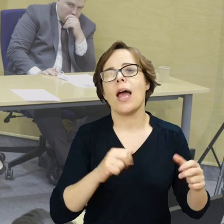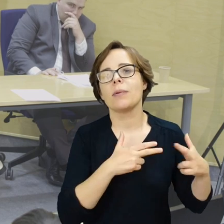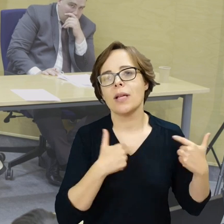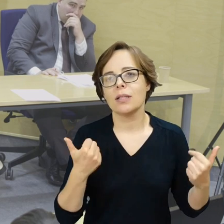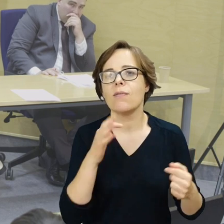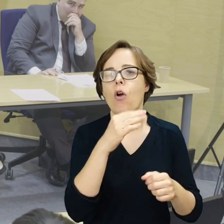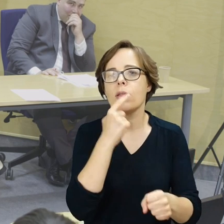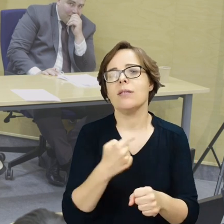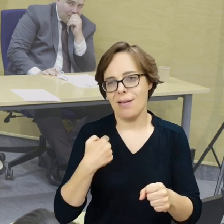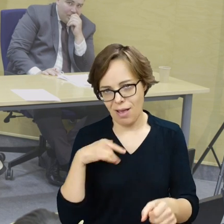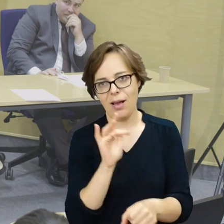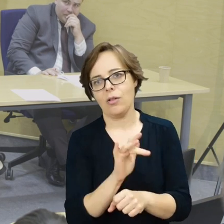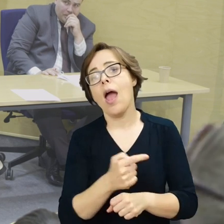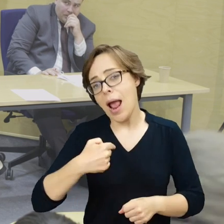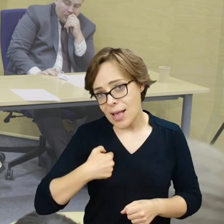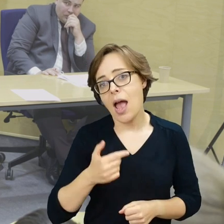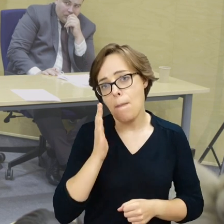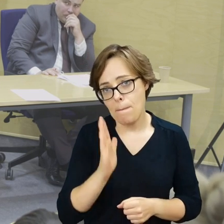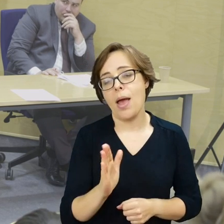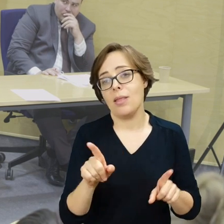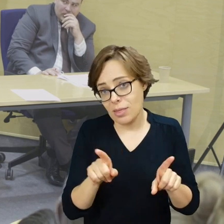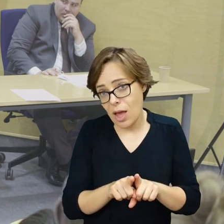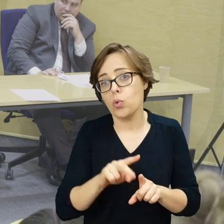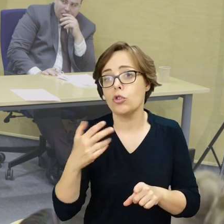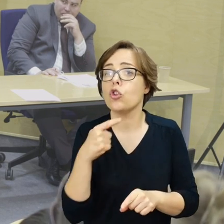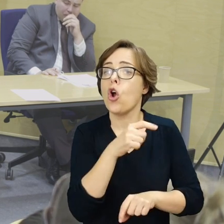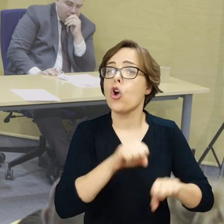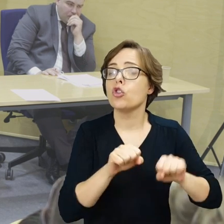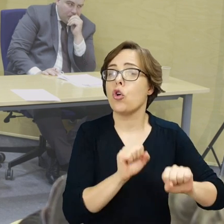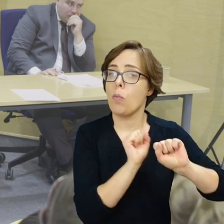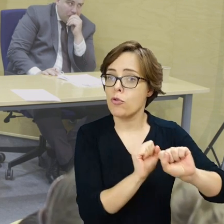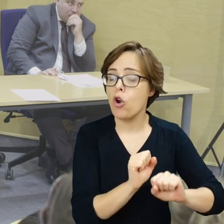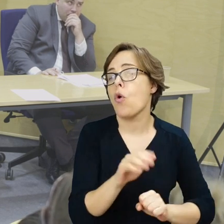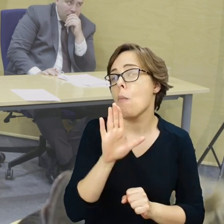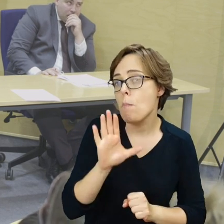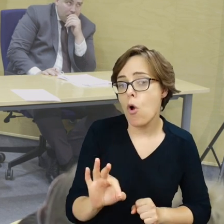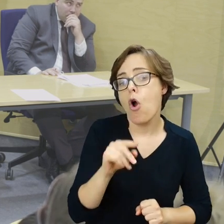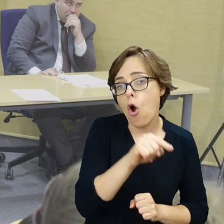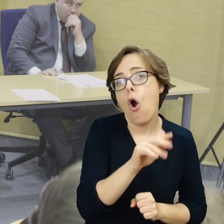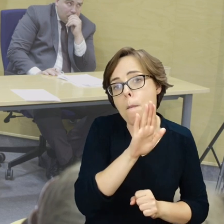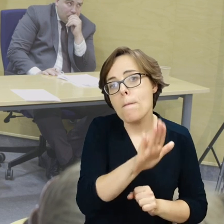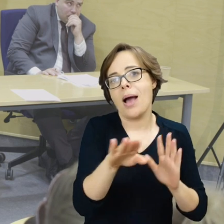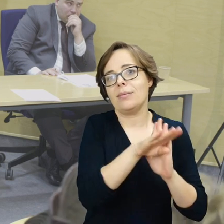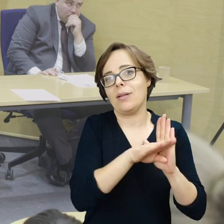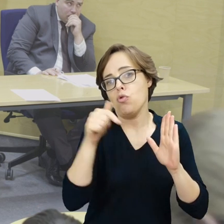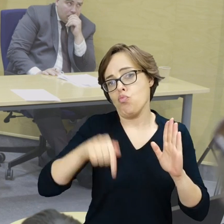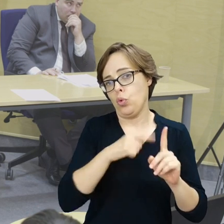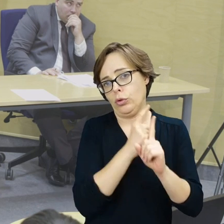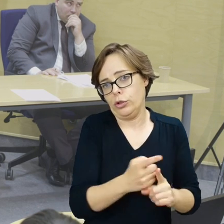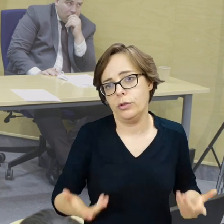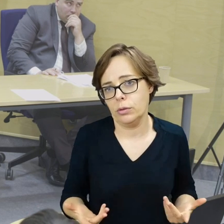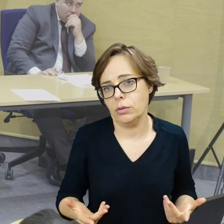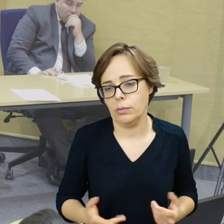sprawach. Ja jednak będę obrońcą tych sądów, że one, co wielokrotnie mówiłem, działają w pewnym wytyczonym polu gry. Jest niestety,